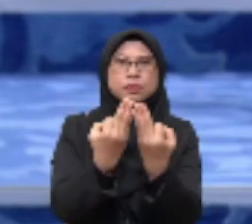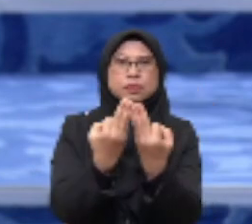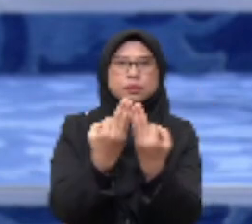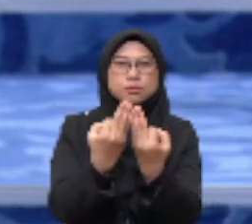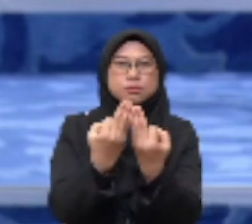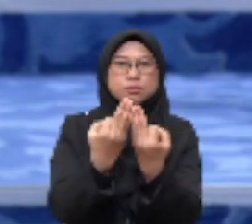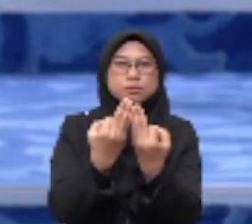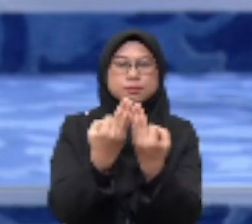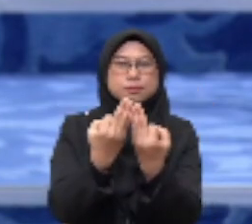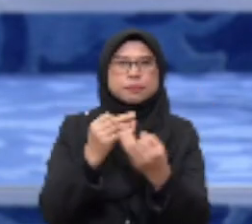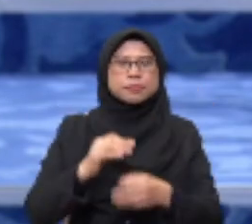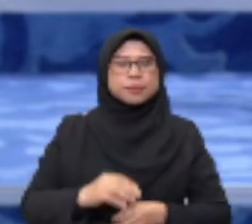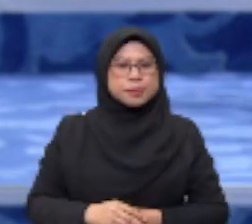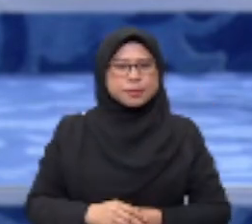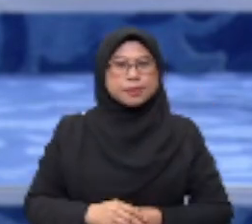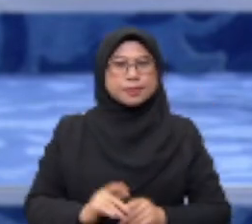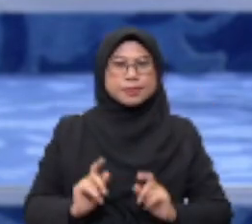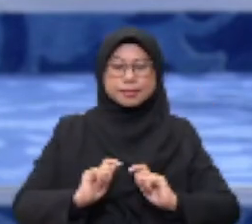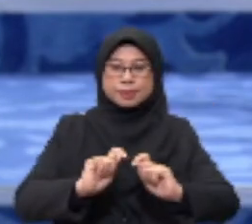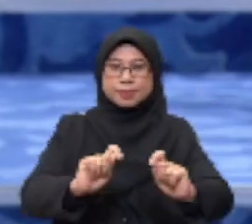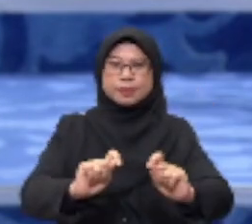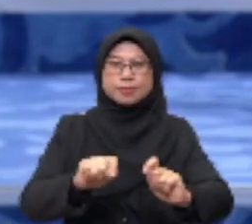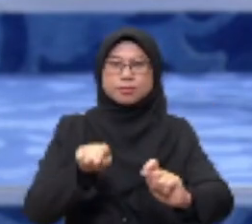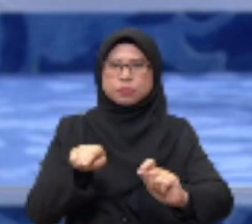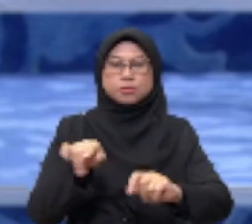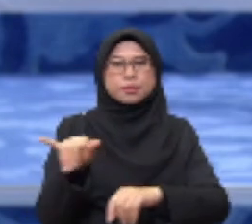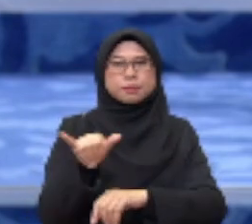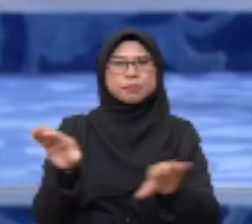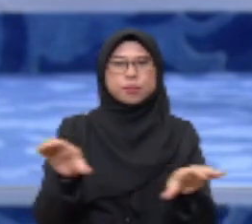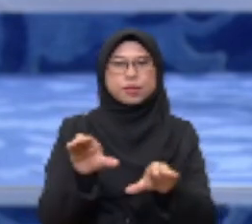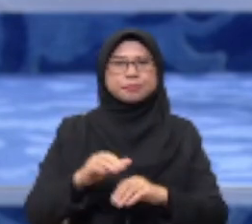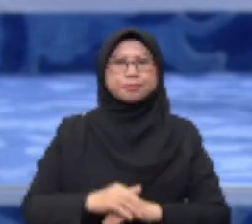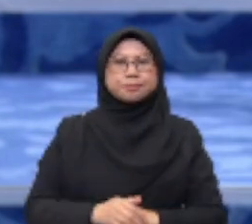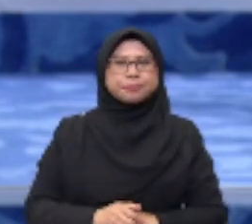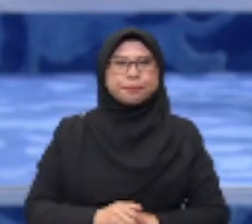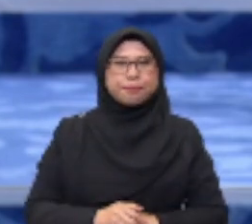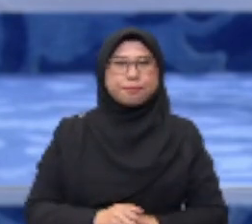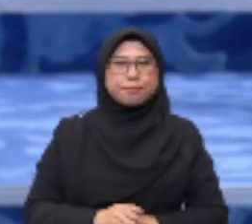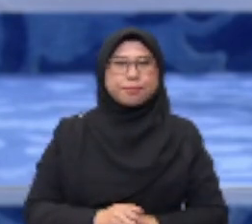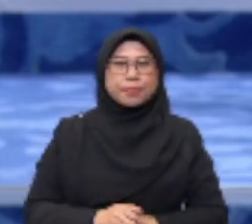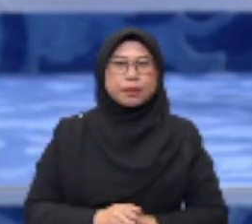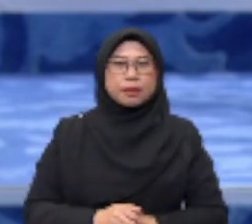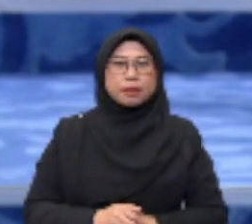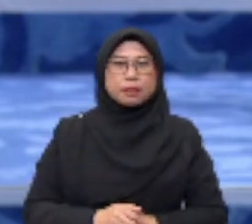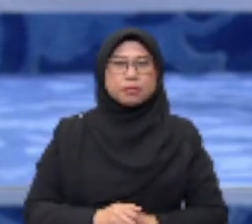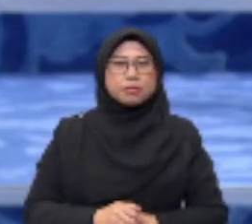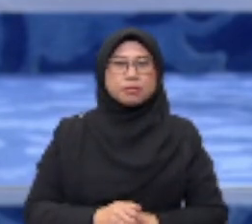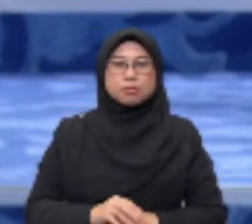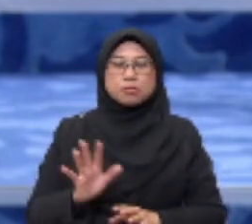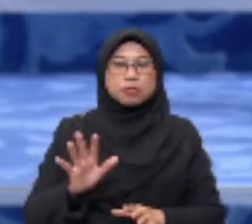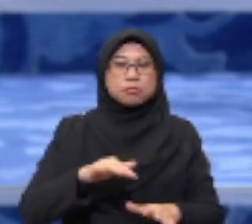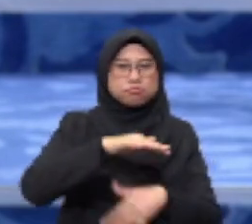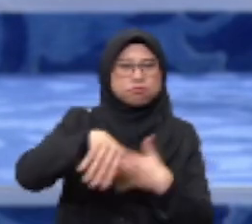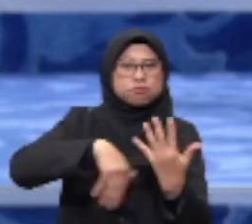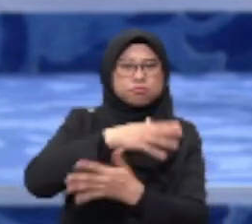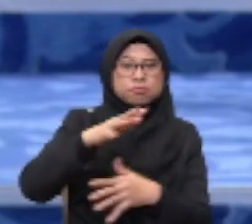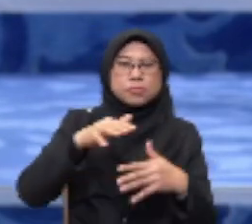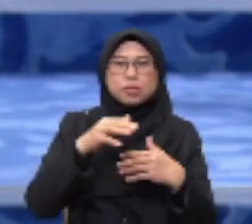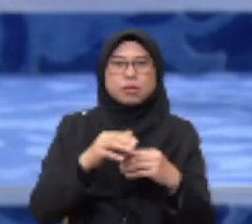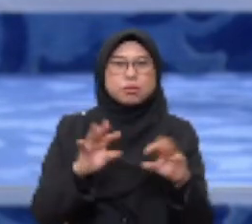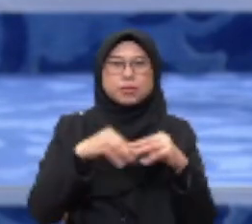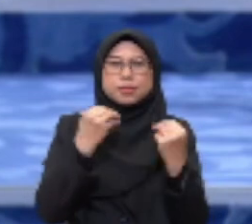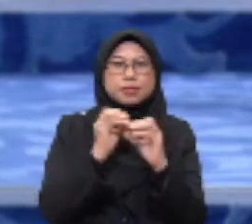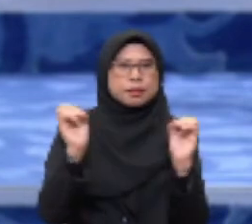dia mewajarkan tindakan seperti itu. Ya, tindakan seperti itu. Dia tak bercampur masyarakat. Surau dia tak